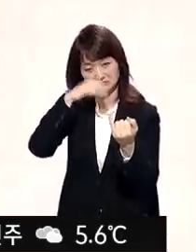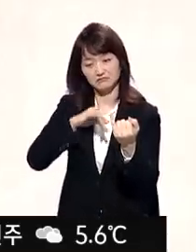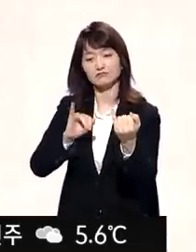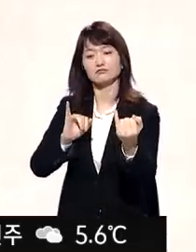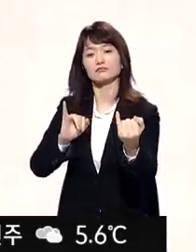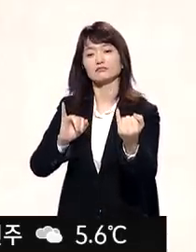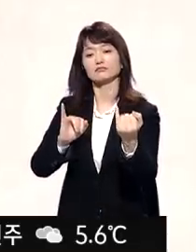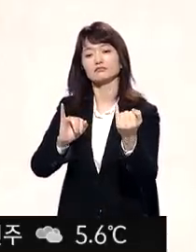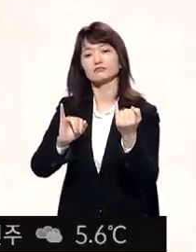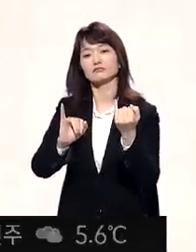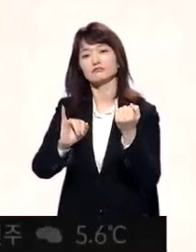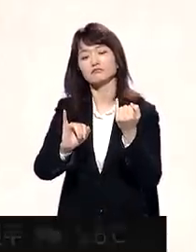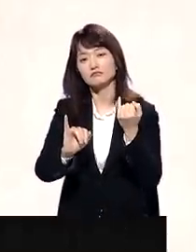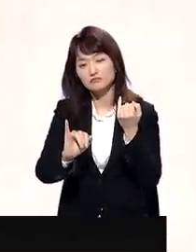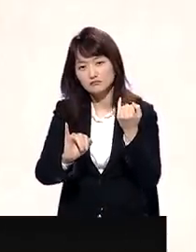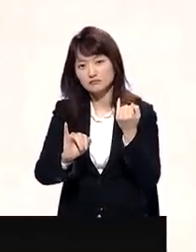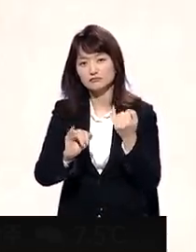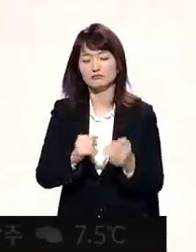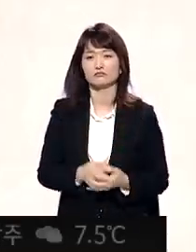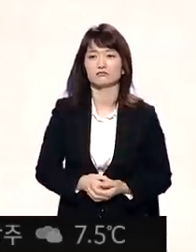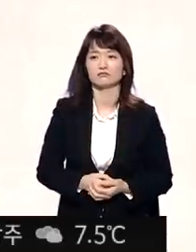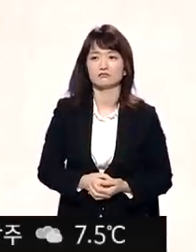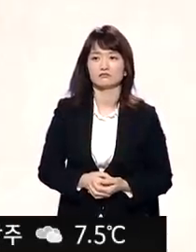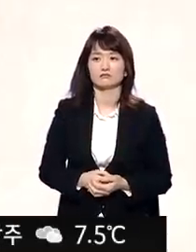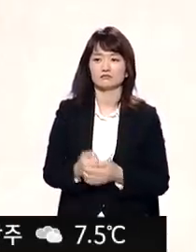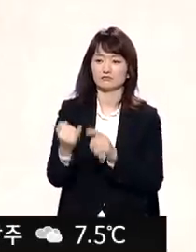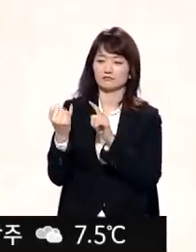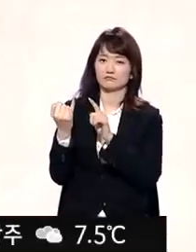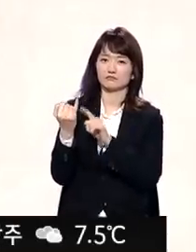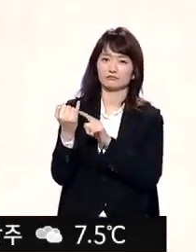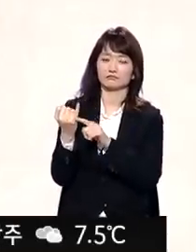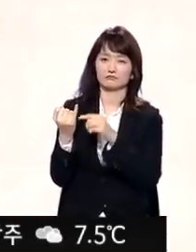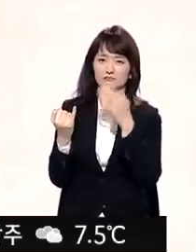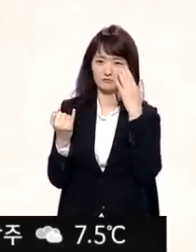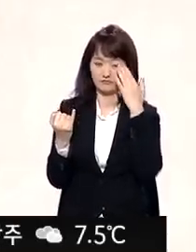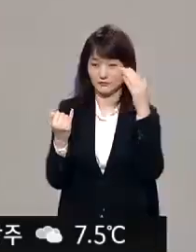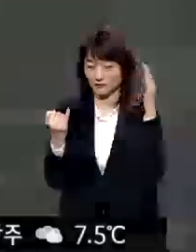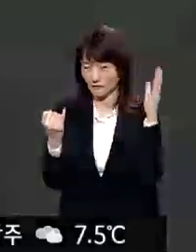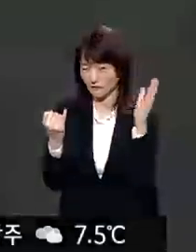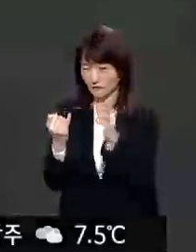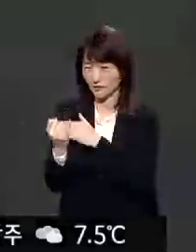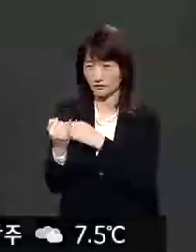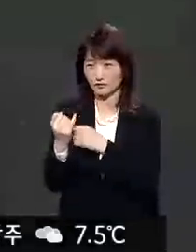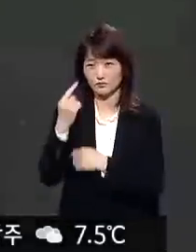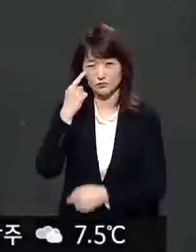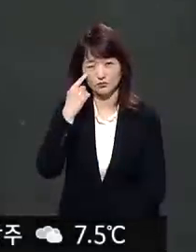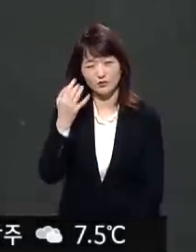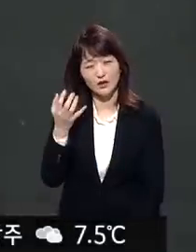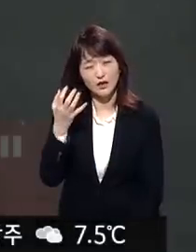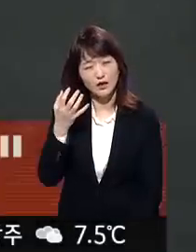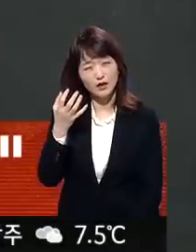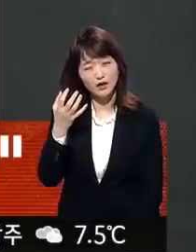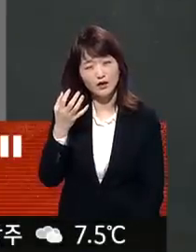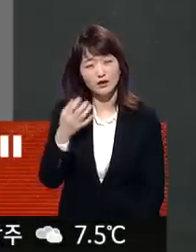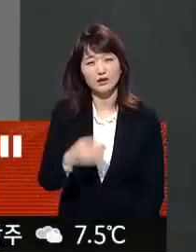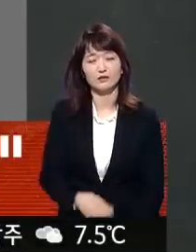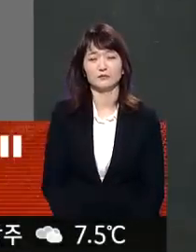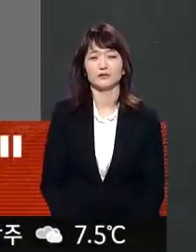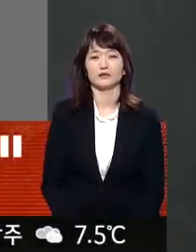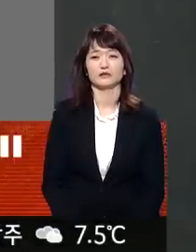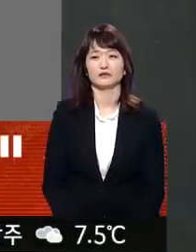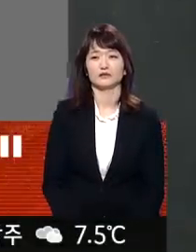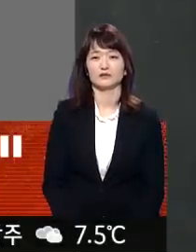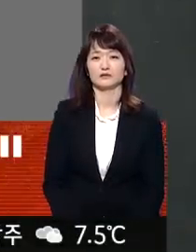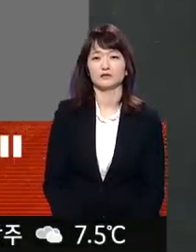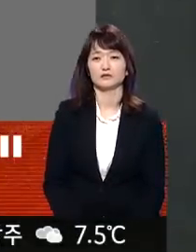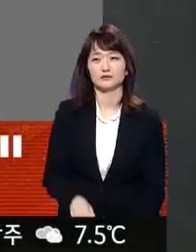일 없는 것처럼. 자, 그랬는데 그 폭행당한 유학생 같은 경우에는 지금 눈이 아프지 않습니까? 아침이 나니까 눈이 더 아픈 상태이기도 하고 그